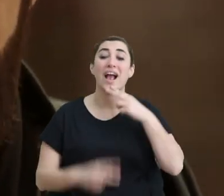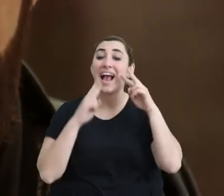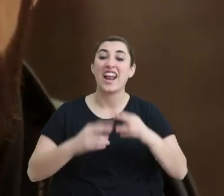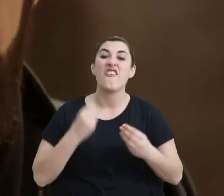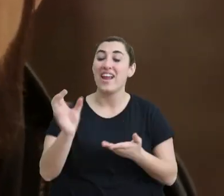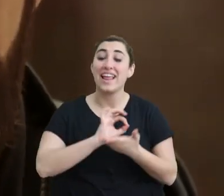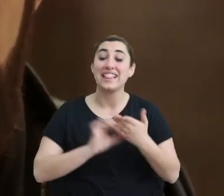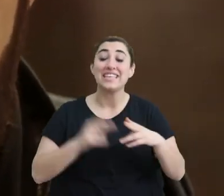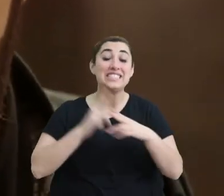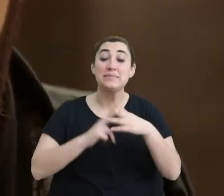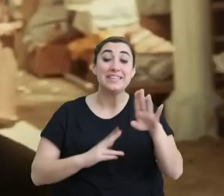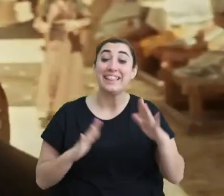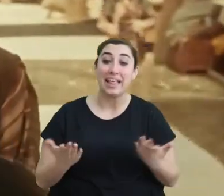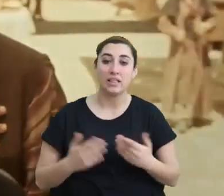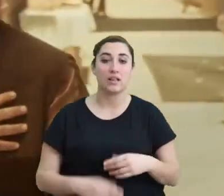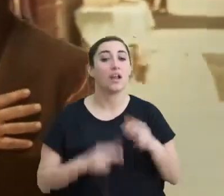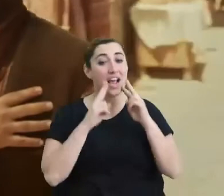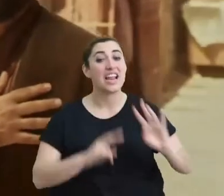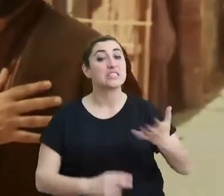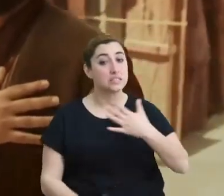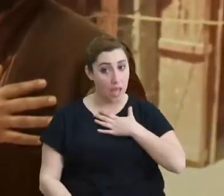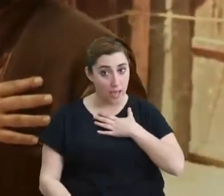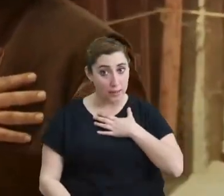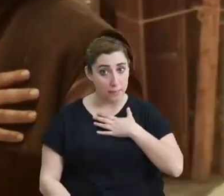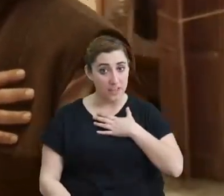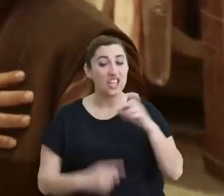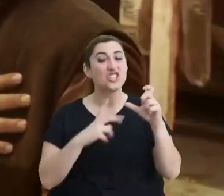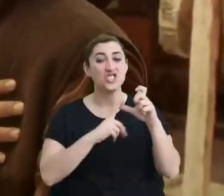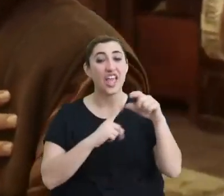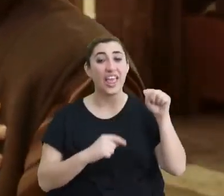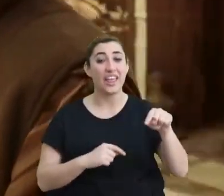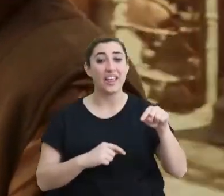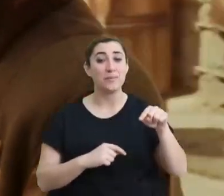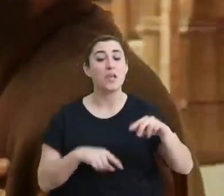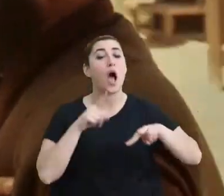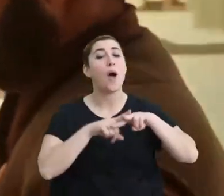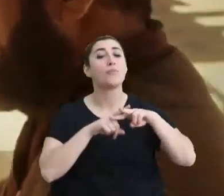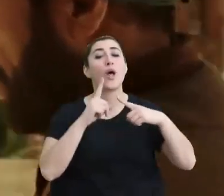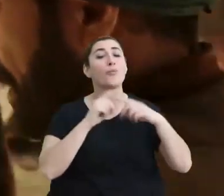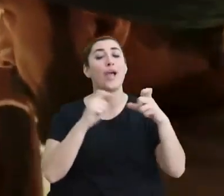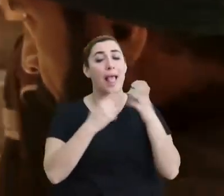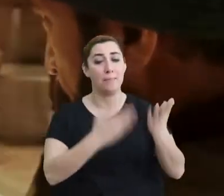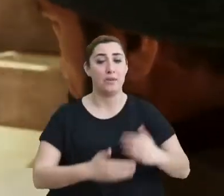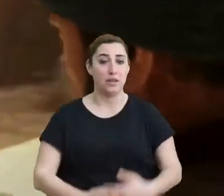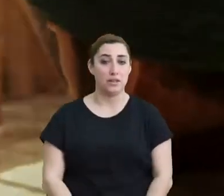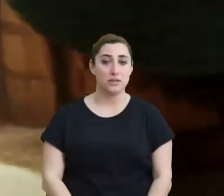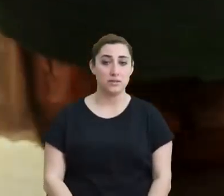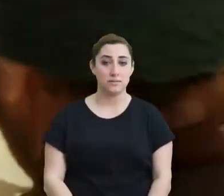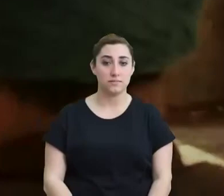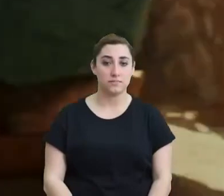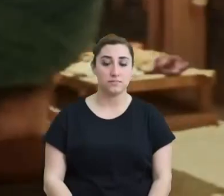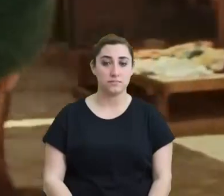fetvayı verenin adı namı nedir? Fetva sahibi Şeyhimiz Tapduk Emre'dir Kadı Hazretleri.